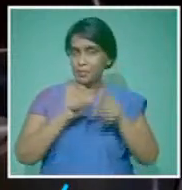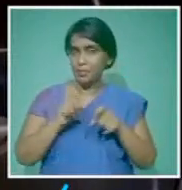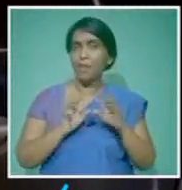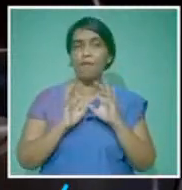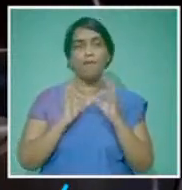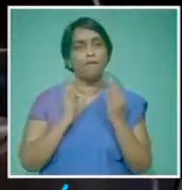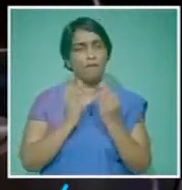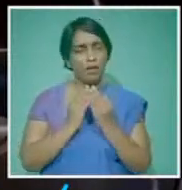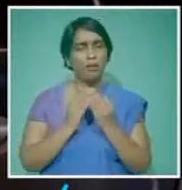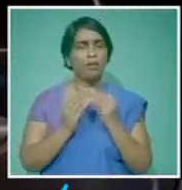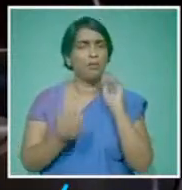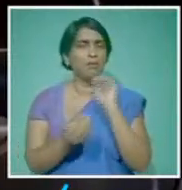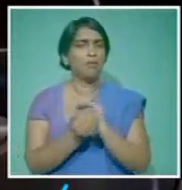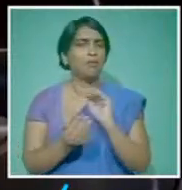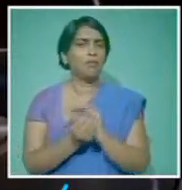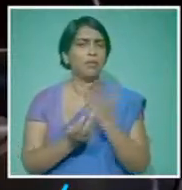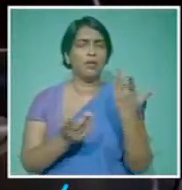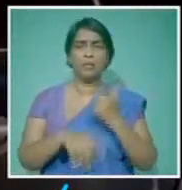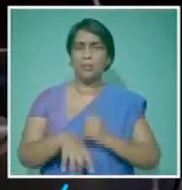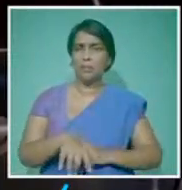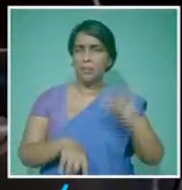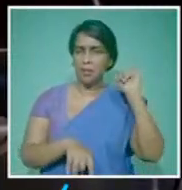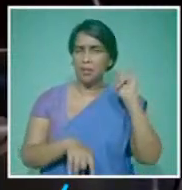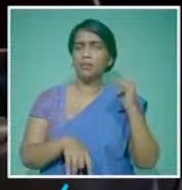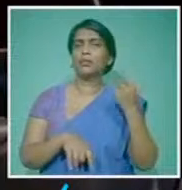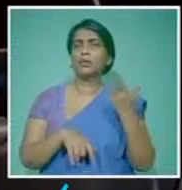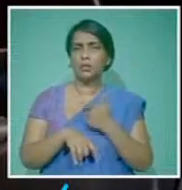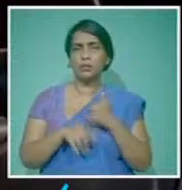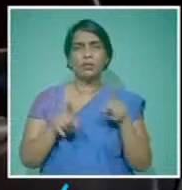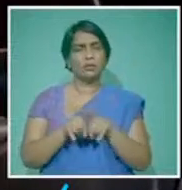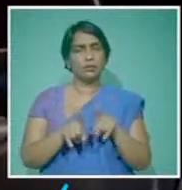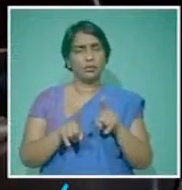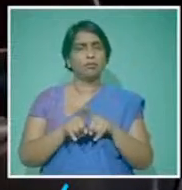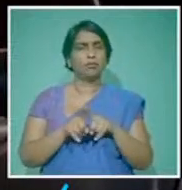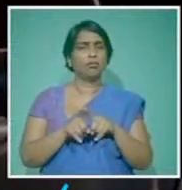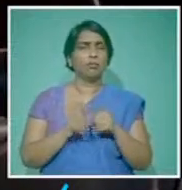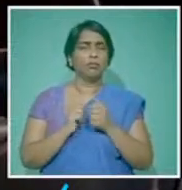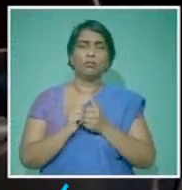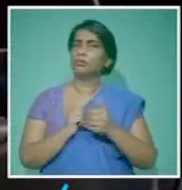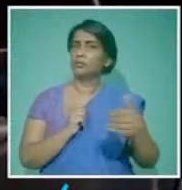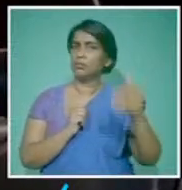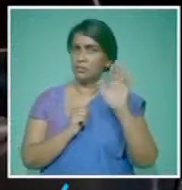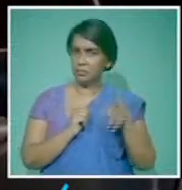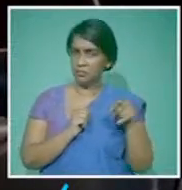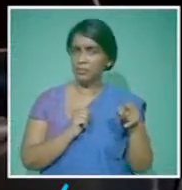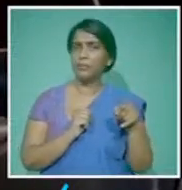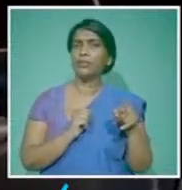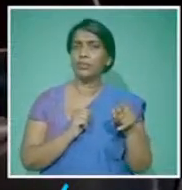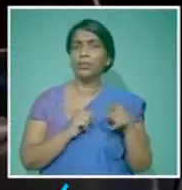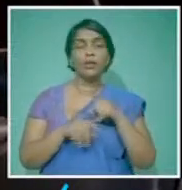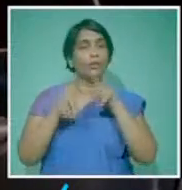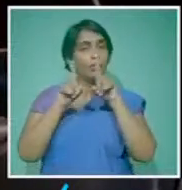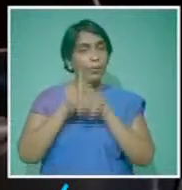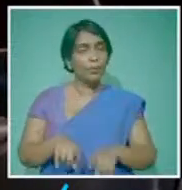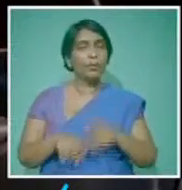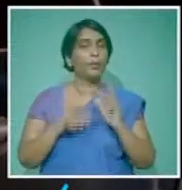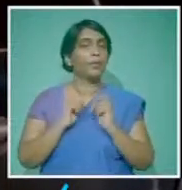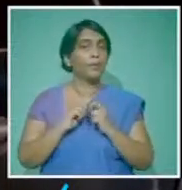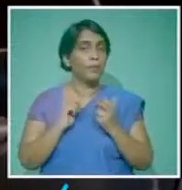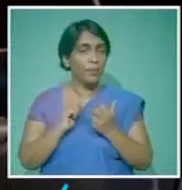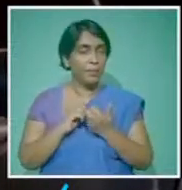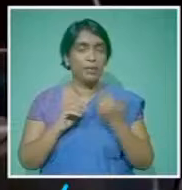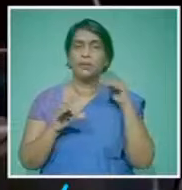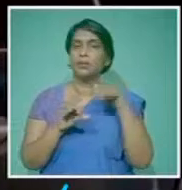පවුල් අනාරක්ෂිත අවදානම් සහිත තත්වයකට අපි ඇද දාලා ඉතින් එවැනි තත්වයක්